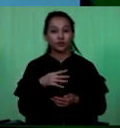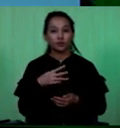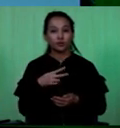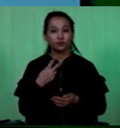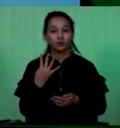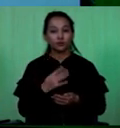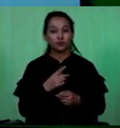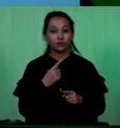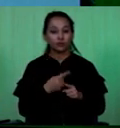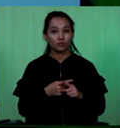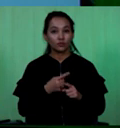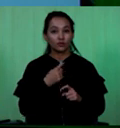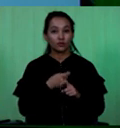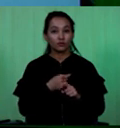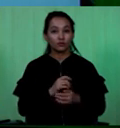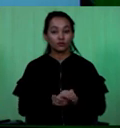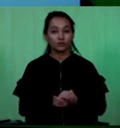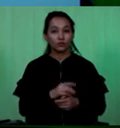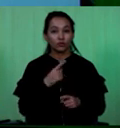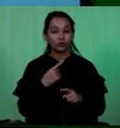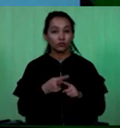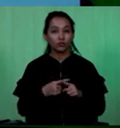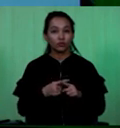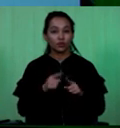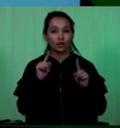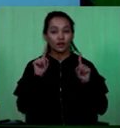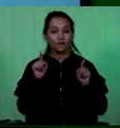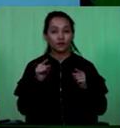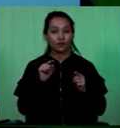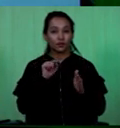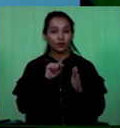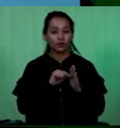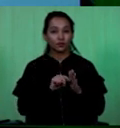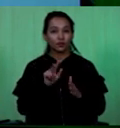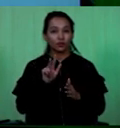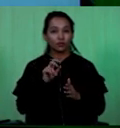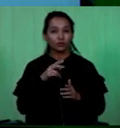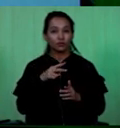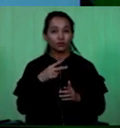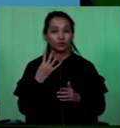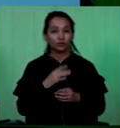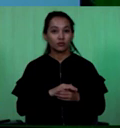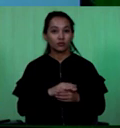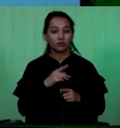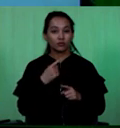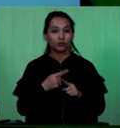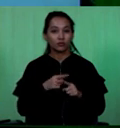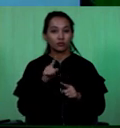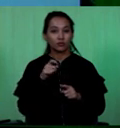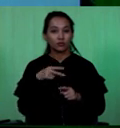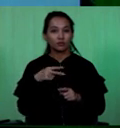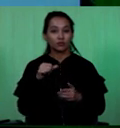324 qo'shu x qo'shu qovus ichida 324 qo'shu